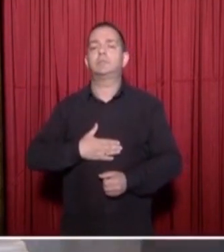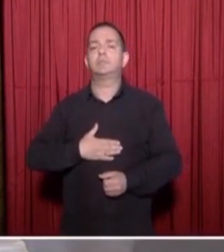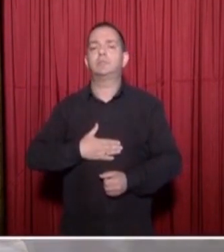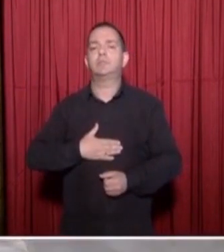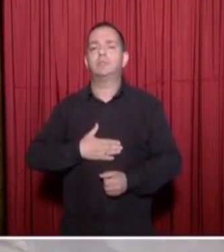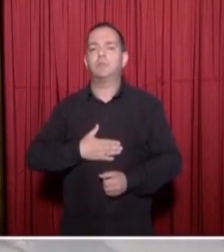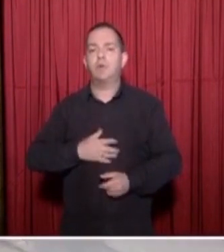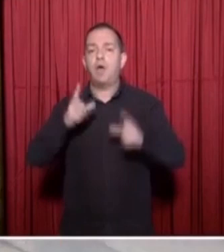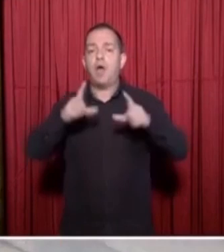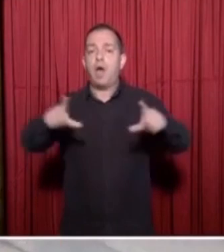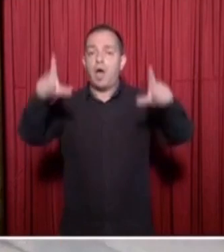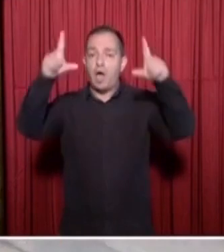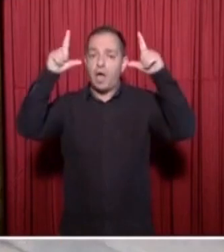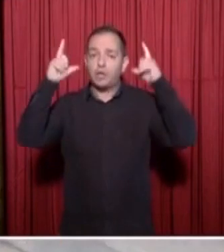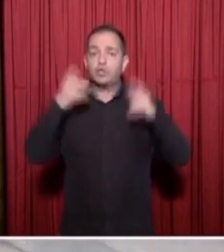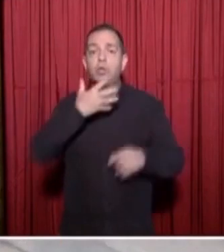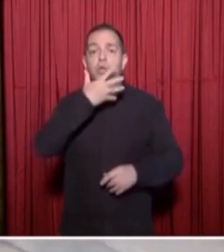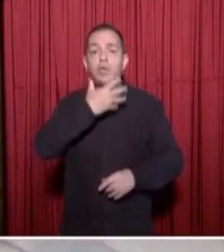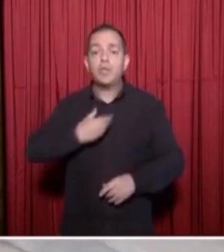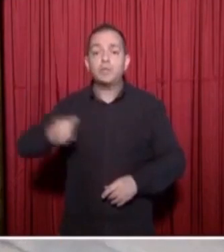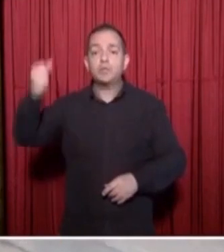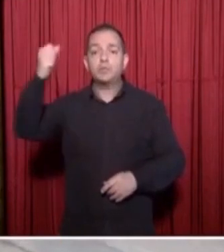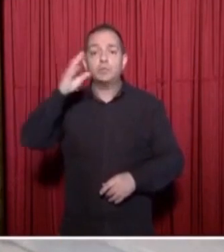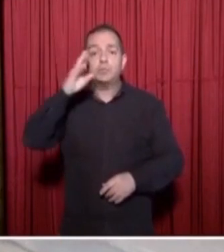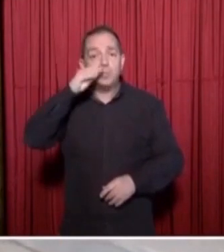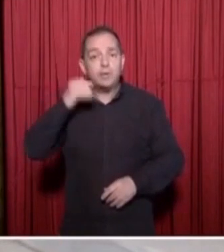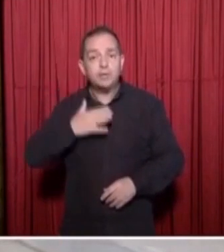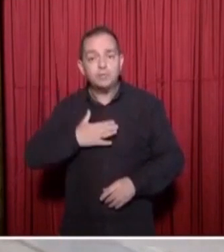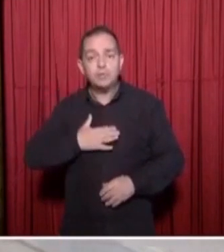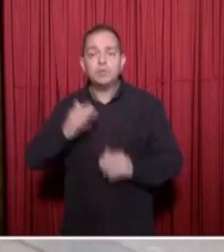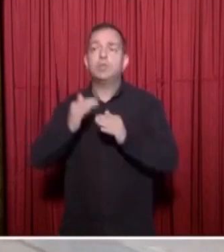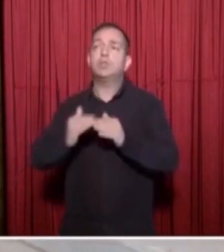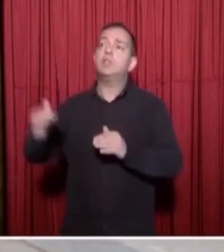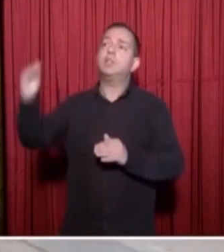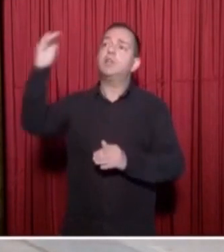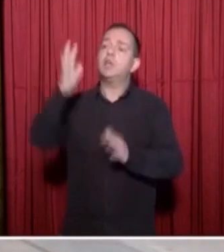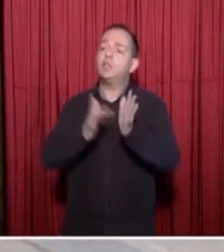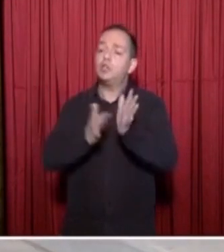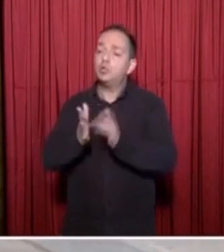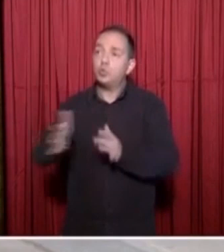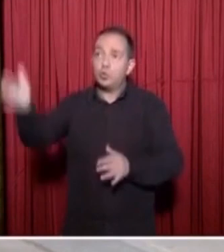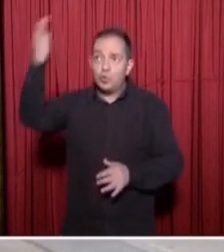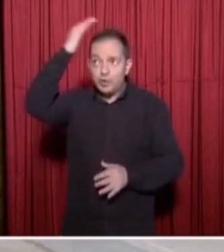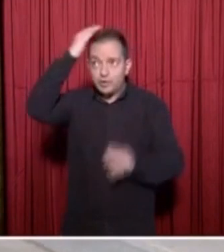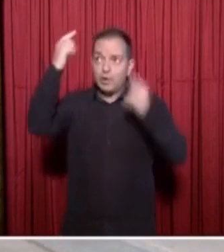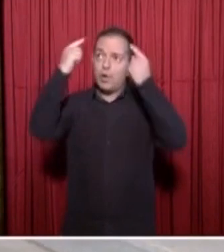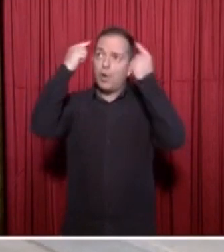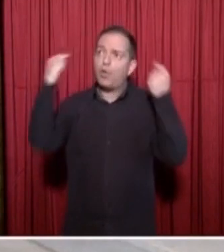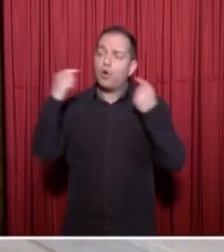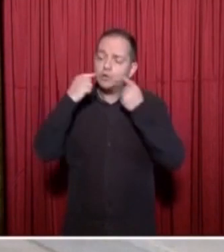ημάς. Διευχών του Αγίου Πατρός ημών, Κύριε Ιησού Χριστέ ο